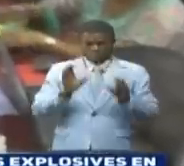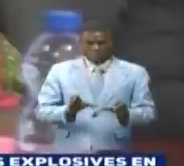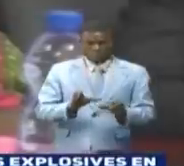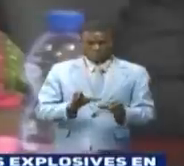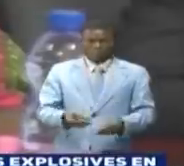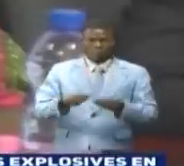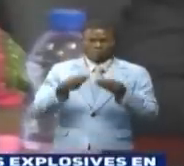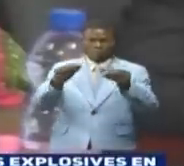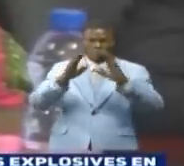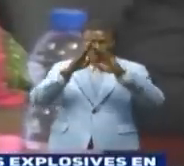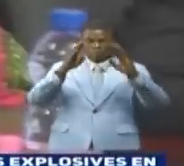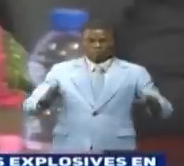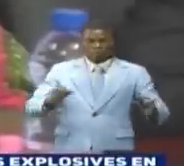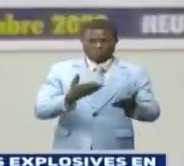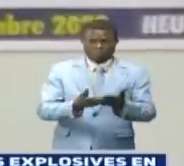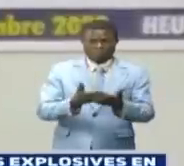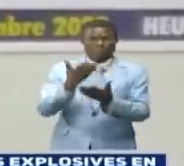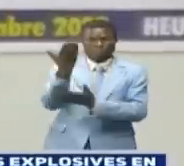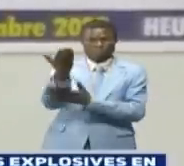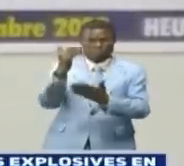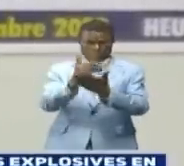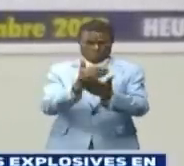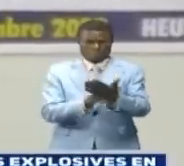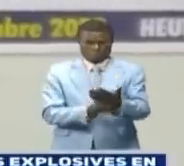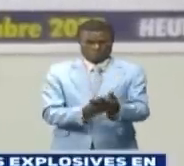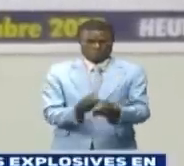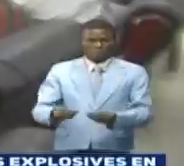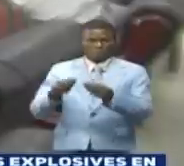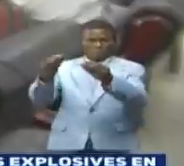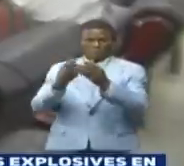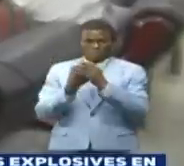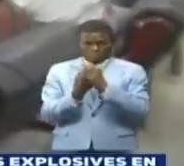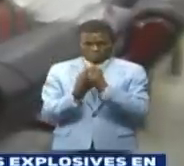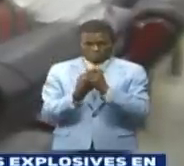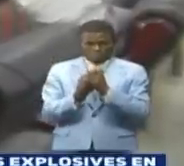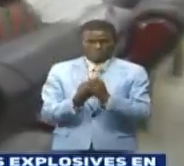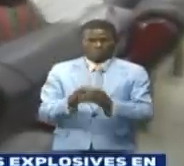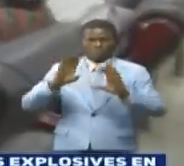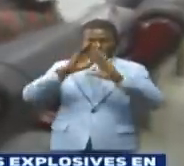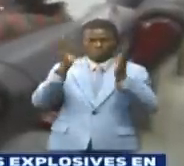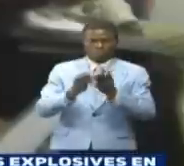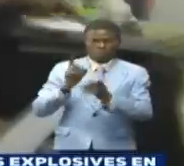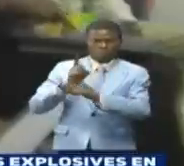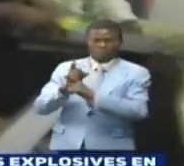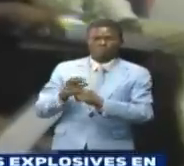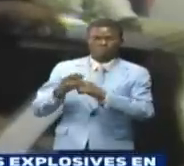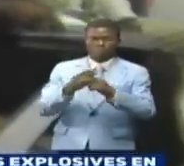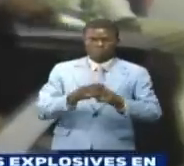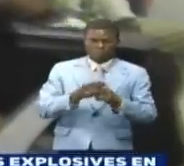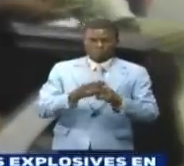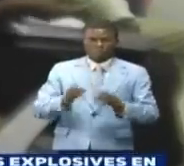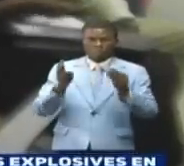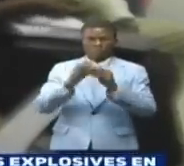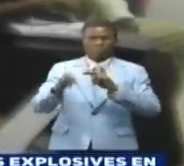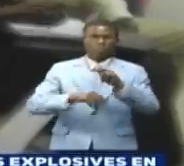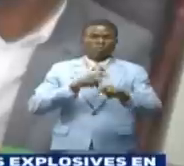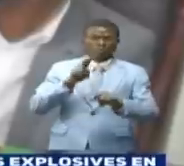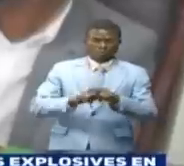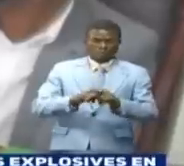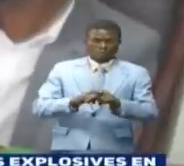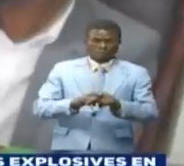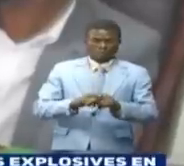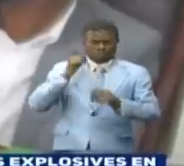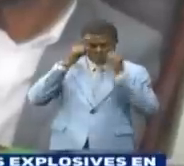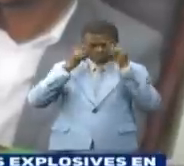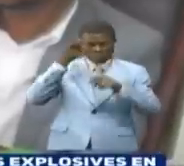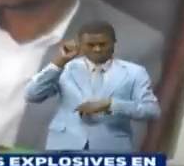leur domestication. Ces recommandations seront déposées d'ici peu à la Commission défense et sécurité de l'Assemblée nationale, les